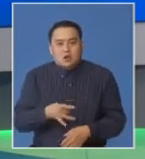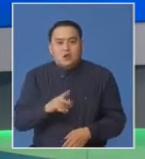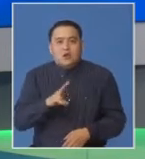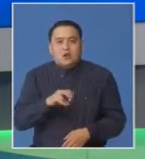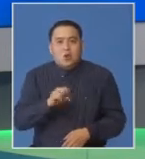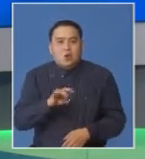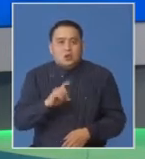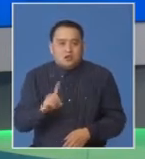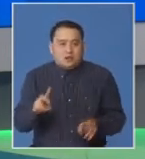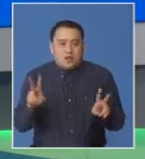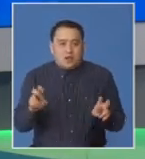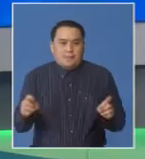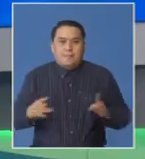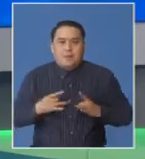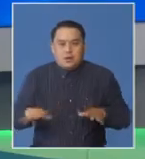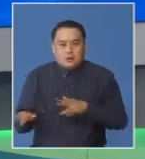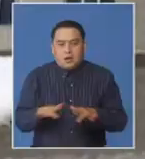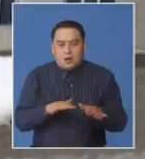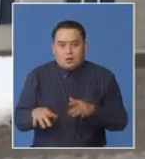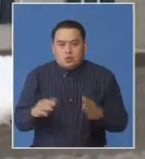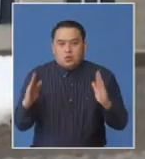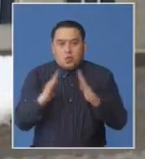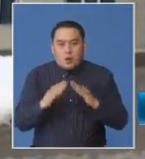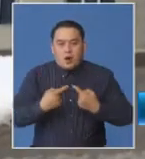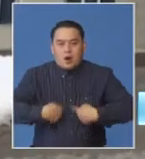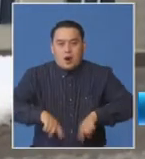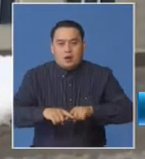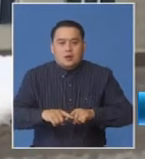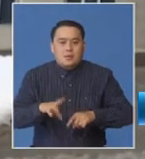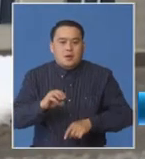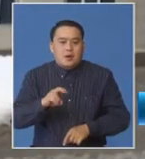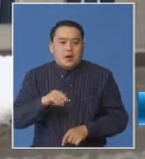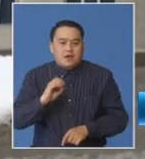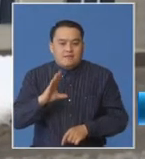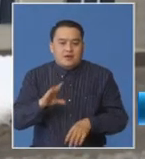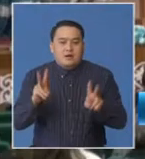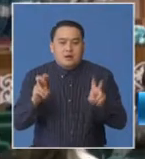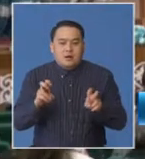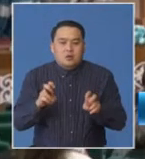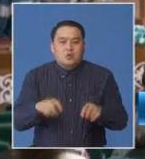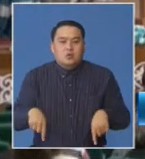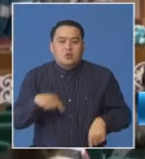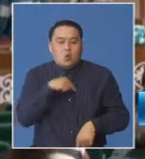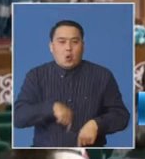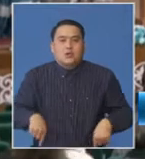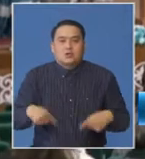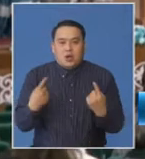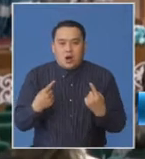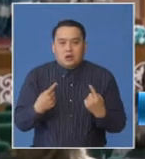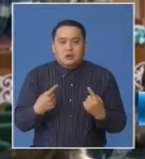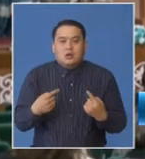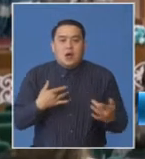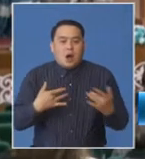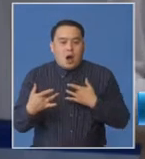акцию «Эз Наурыз». Мероприятие организовано в Доме культуры села Мунбаев в рамках программы «Рухани Жангру». Самодеятельные артисты